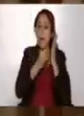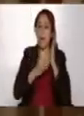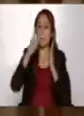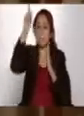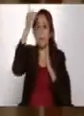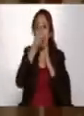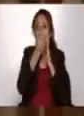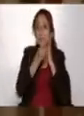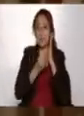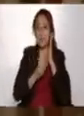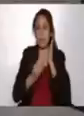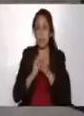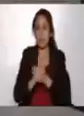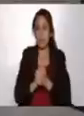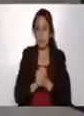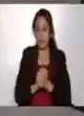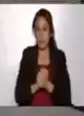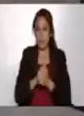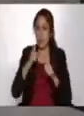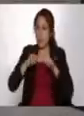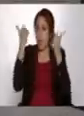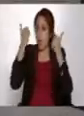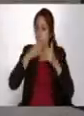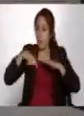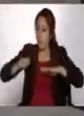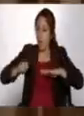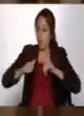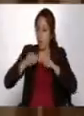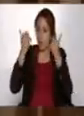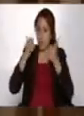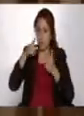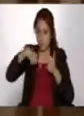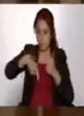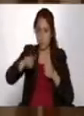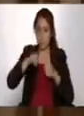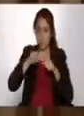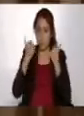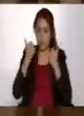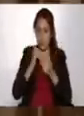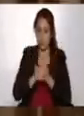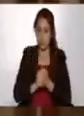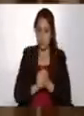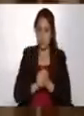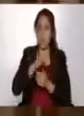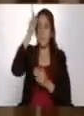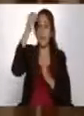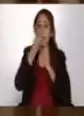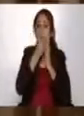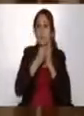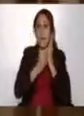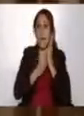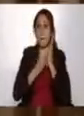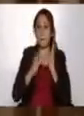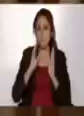فين؟ بس انت ممكن ترفع عليه دعوه طلاق وهو مسجون. ما انا هرفع دعوه طلاق. انا بقول له يعني حسبي الله ونعم الوكيل عليه، انت عملته